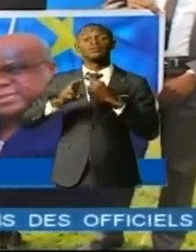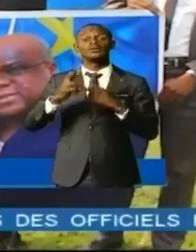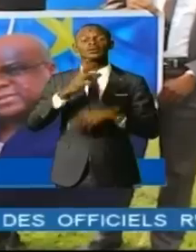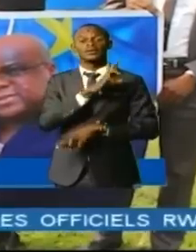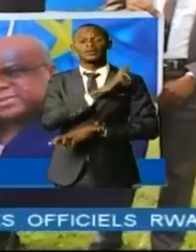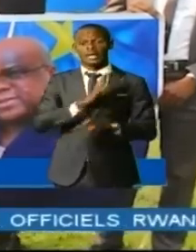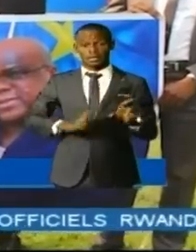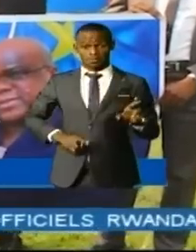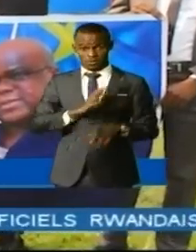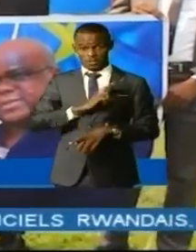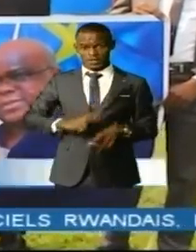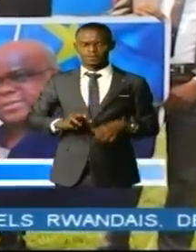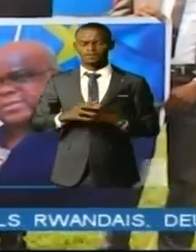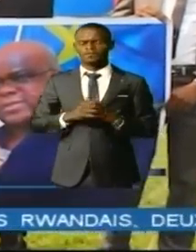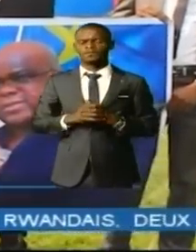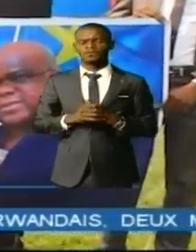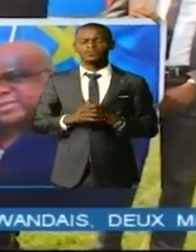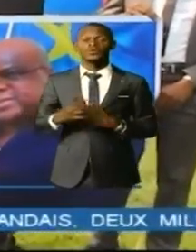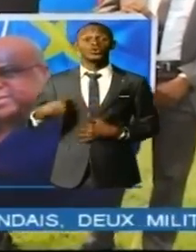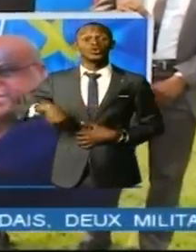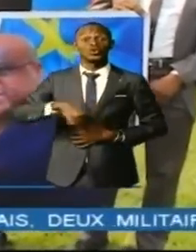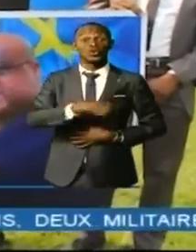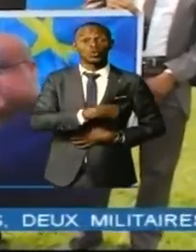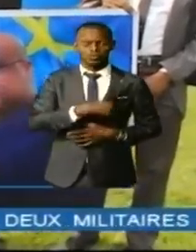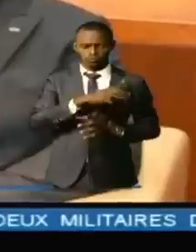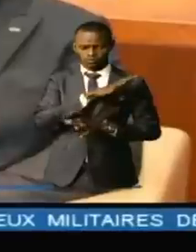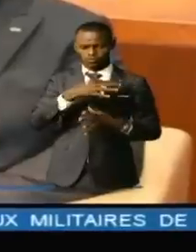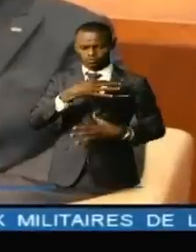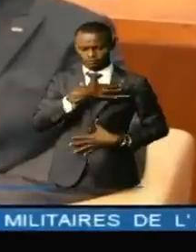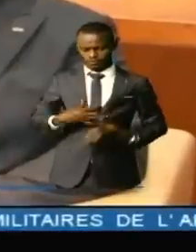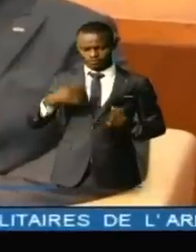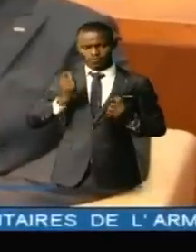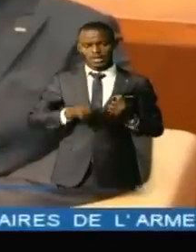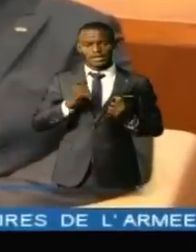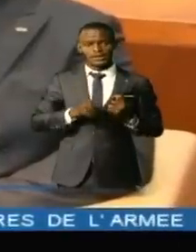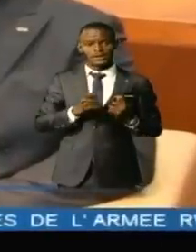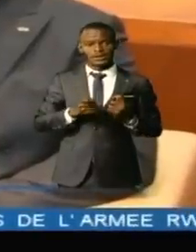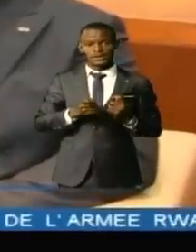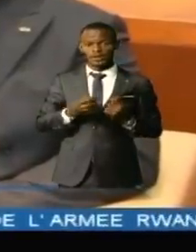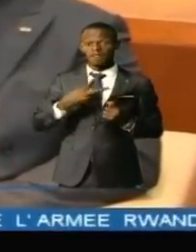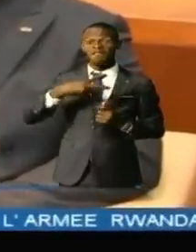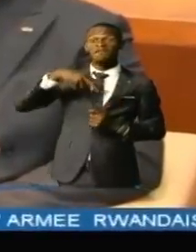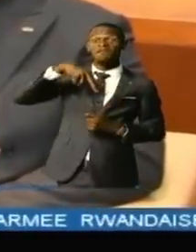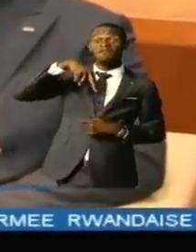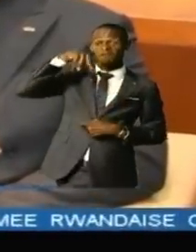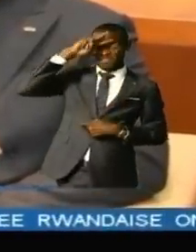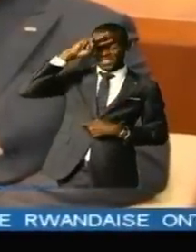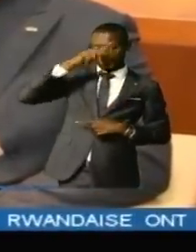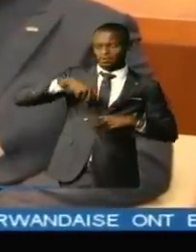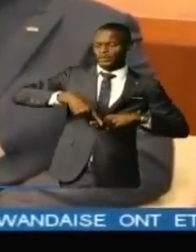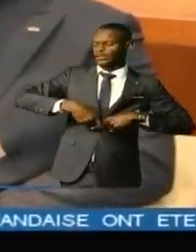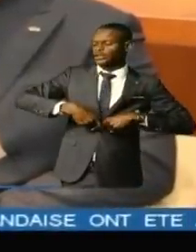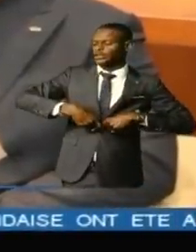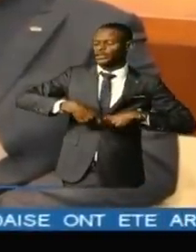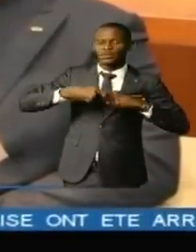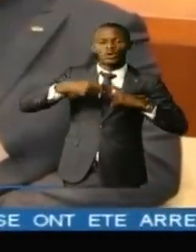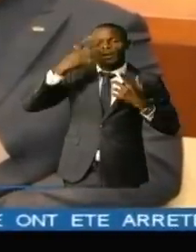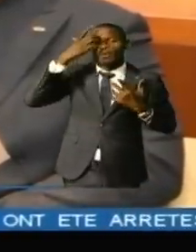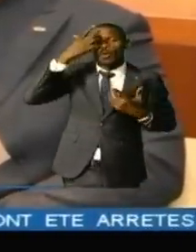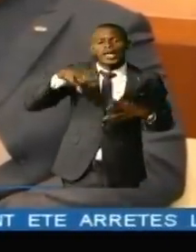ordonnances iniques du 14 avril 2018, vous remercions de votre détermination à corriger toutes